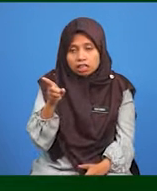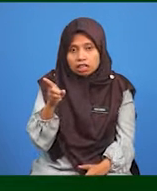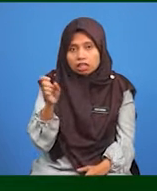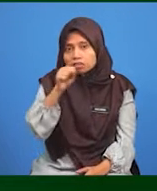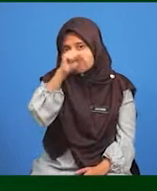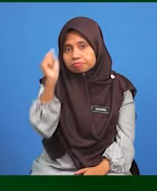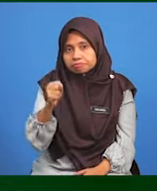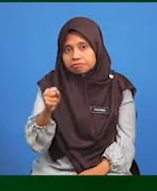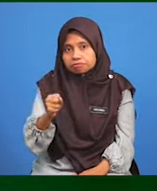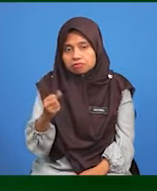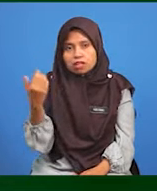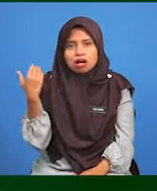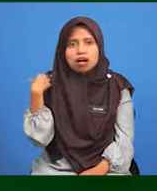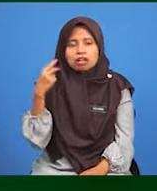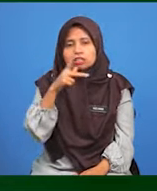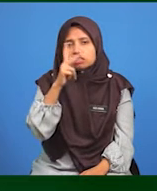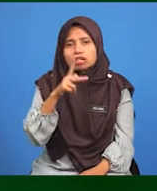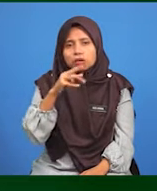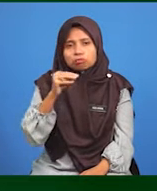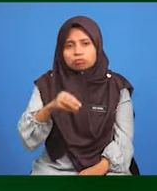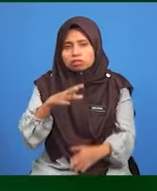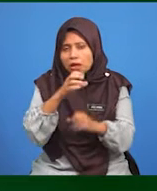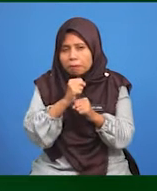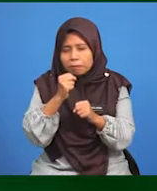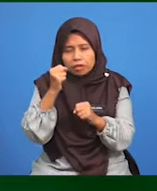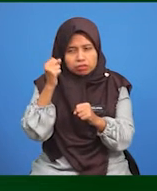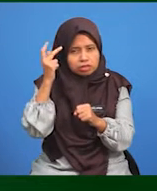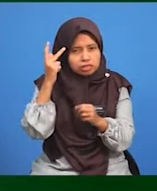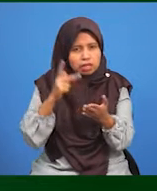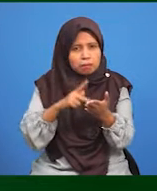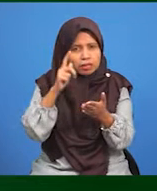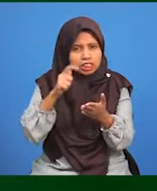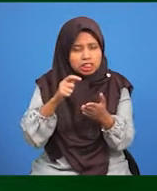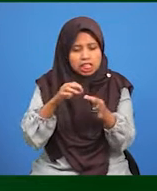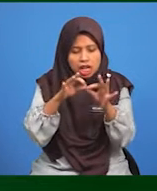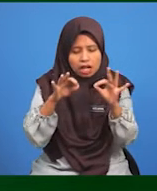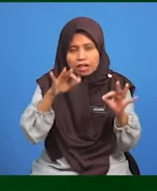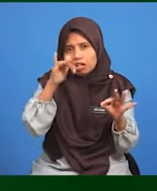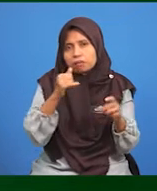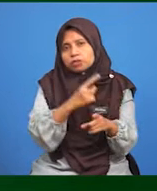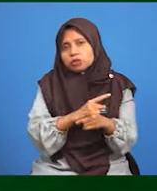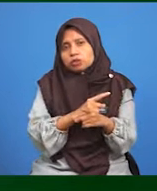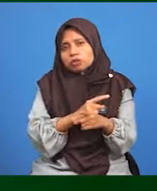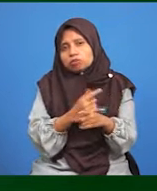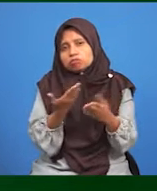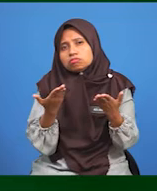Hai adakah murid-murid dapat mengenal pasti ayat yang